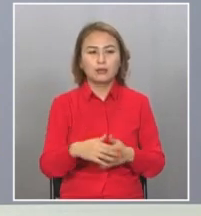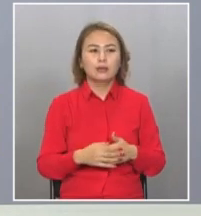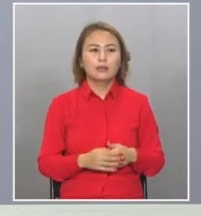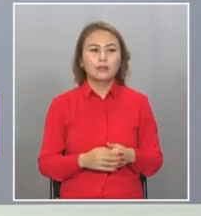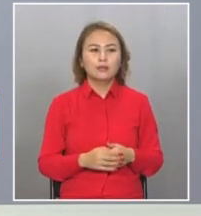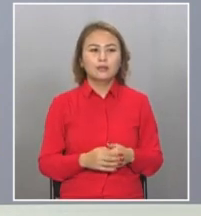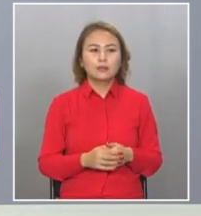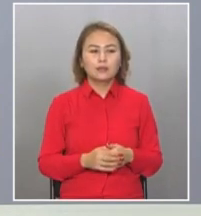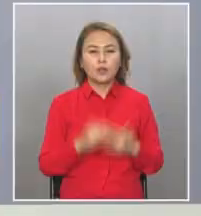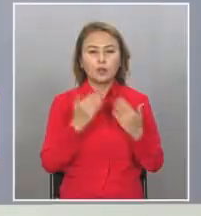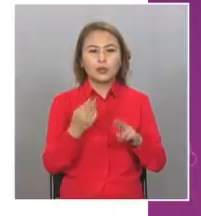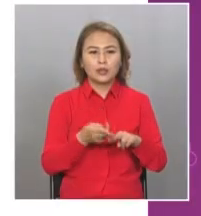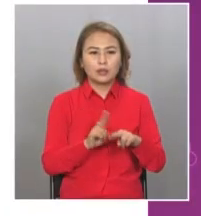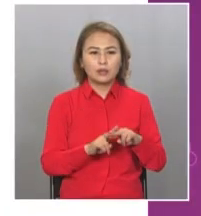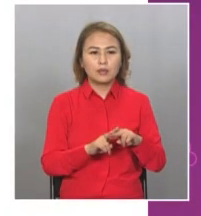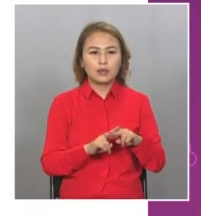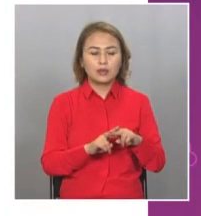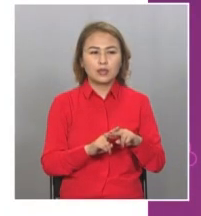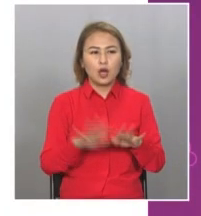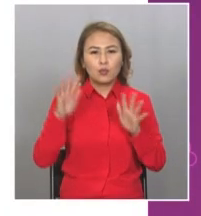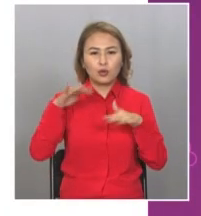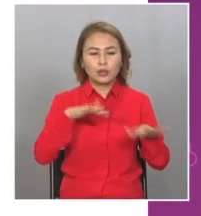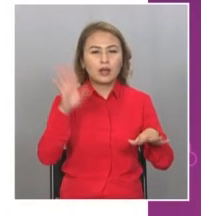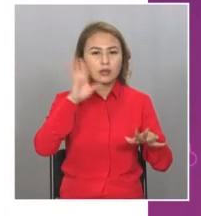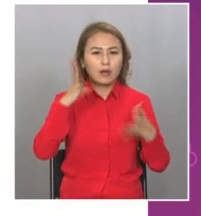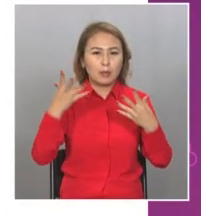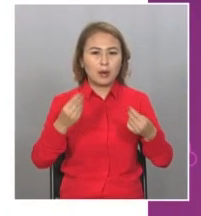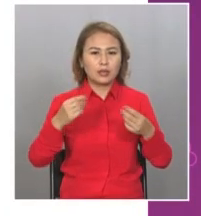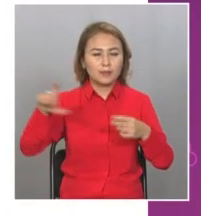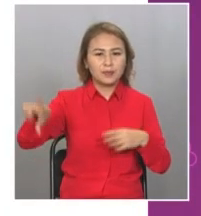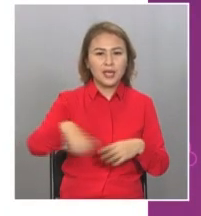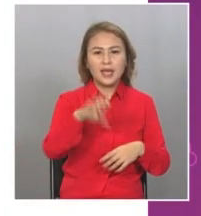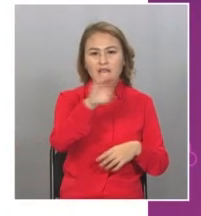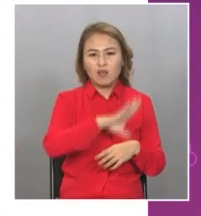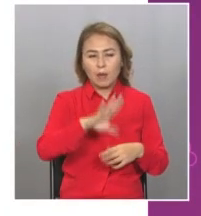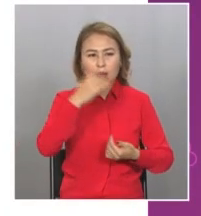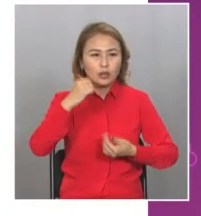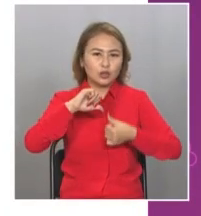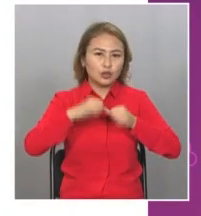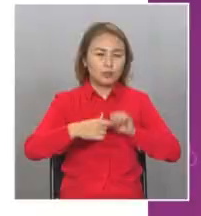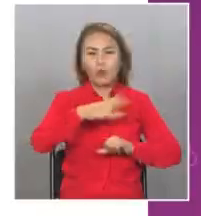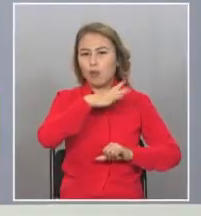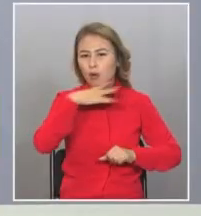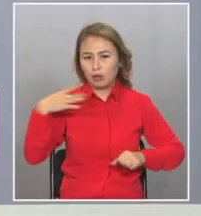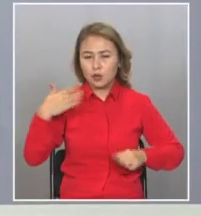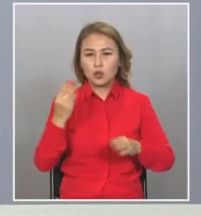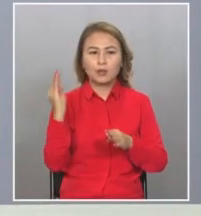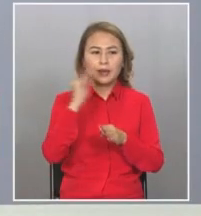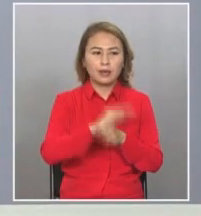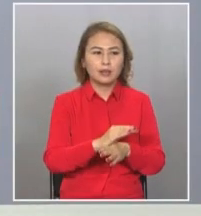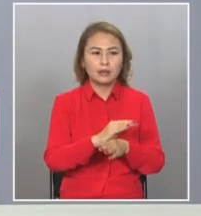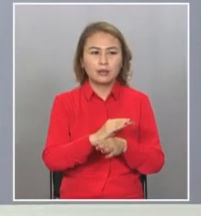болады. Бұл дегеніміз мұхиттан келетін ылғалдың мөлшері бұл Еуропада үнемі мол. Сонымен